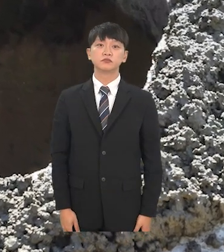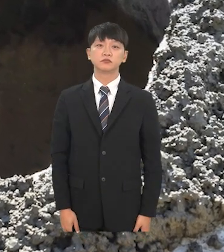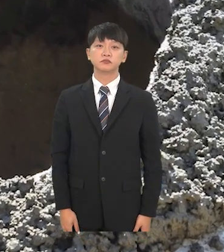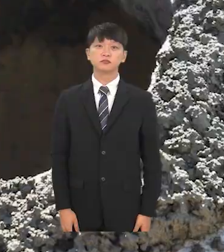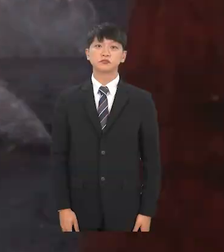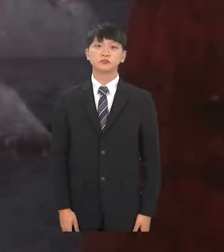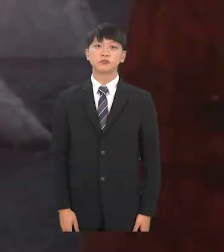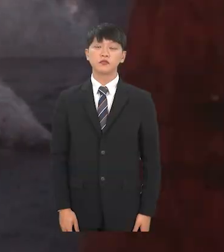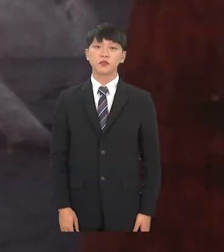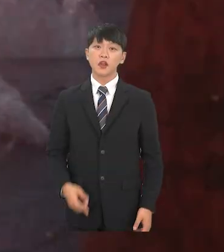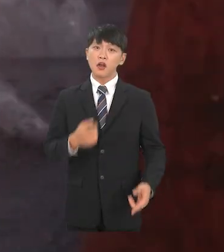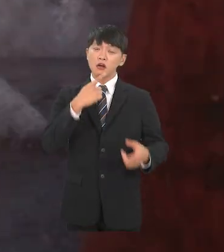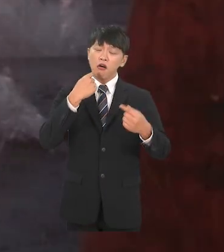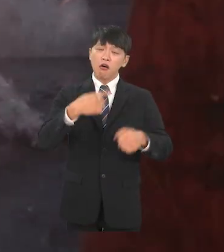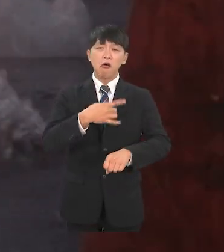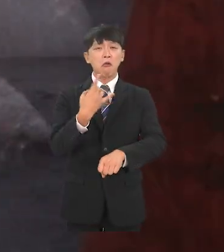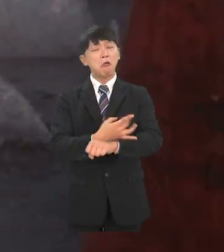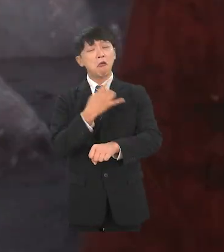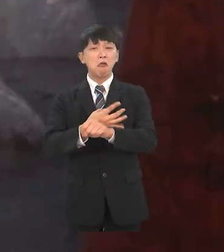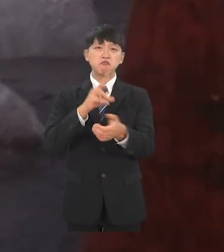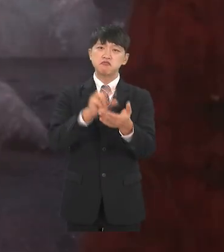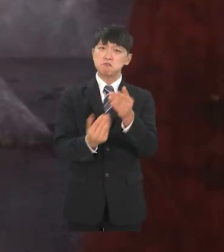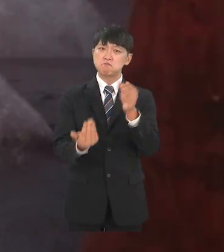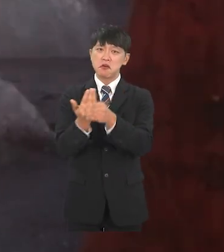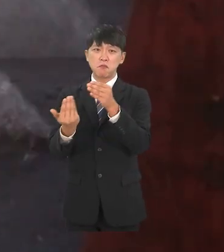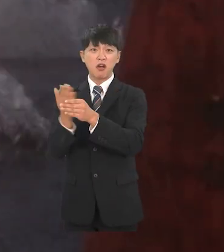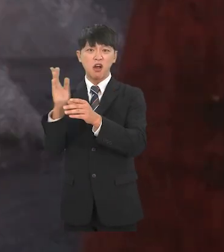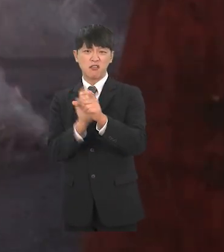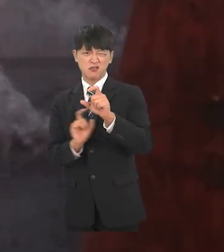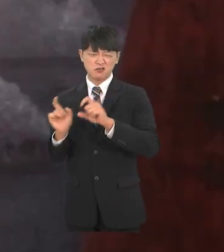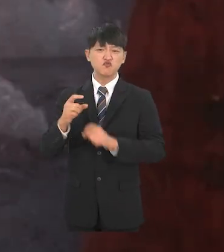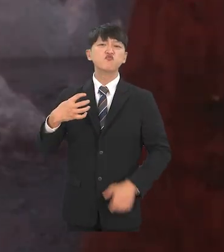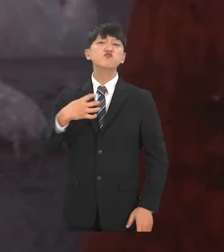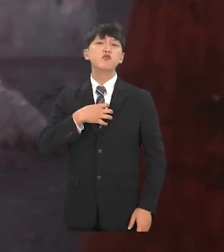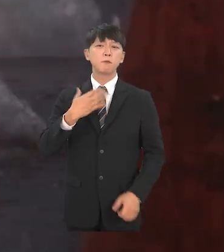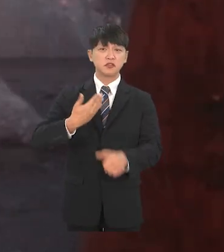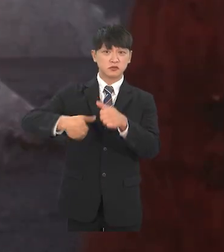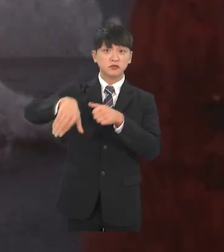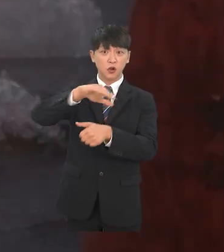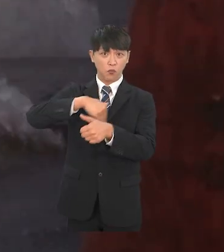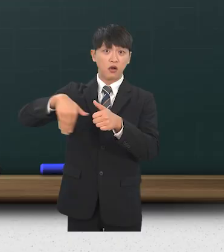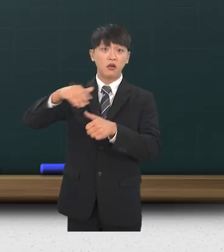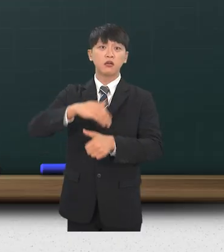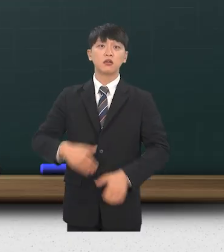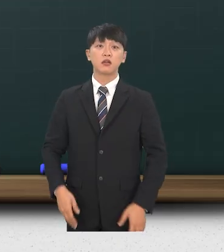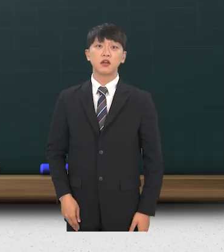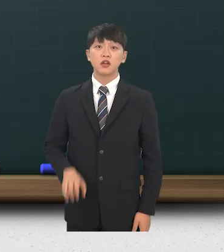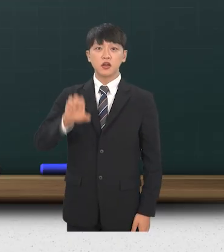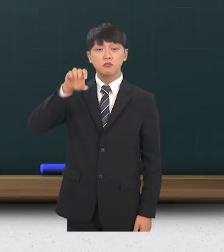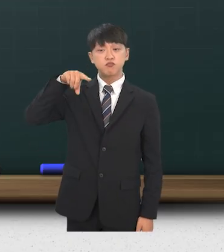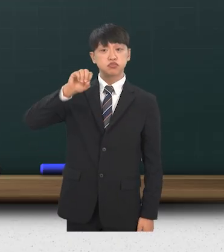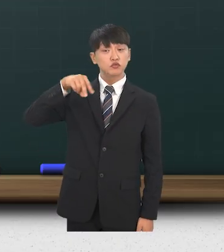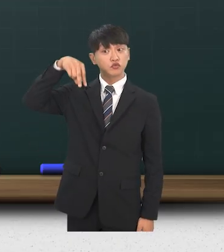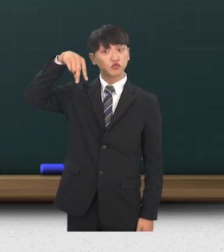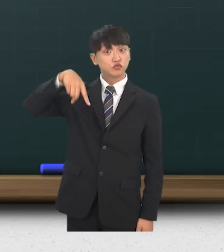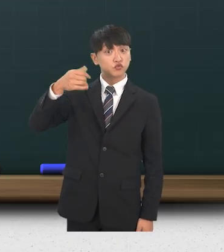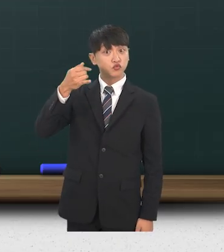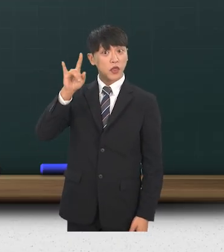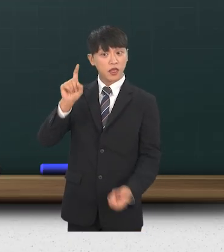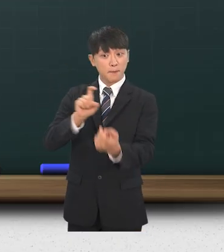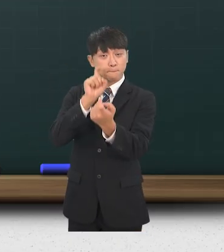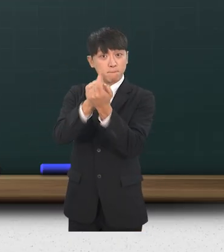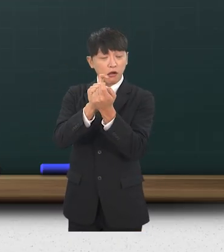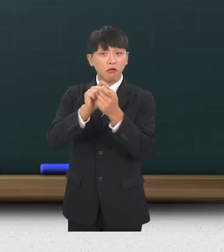합니다. 단순한 자연재해를 넘어 일상 속 위협으로 다가오는 풍수해. 우리는 풍수해에